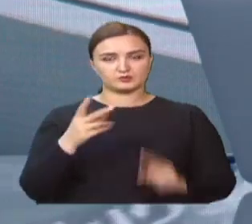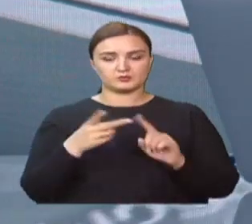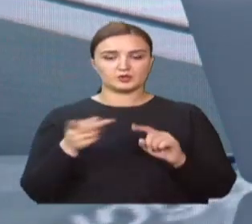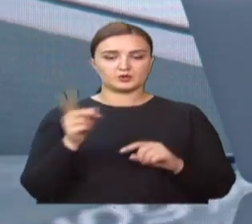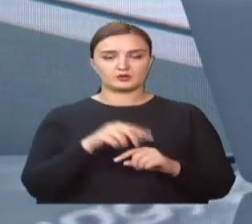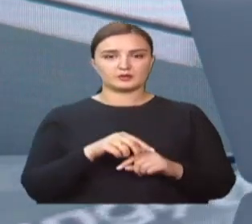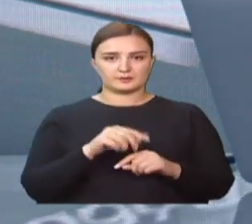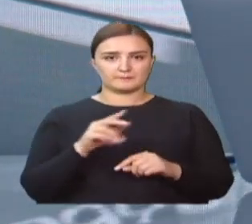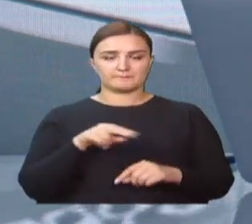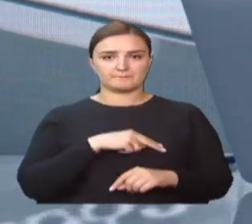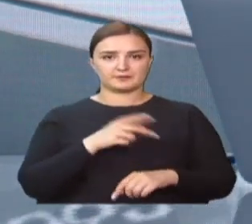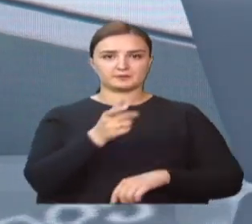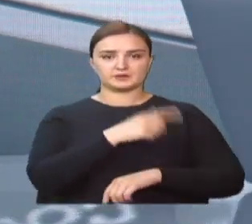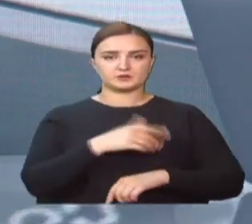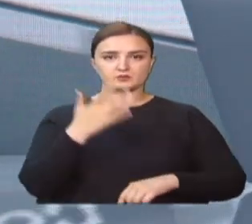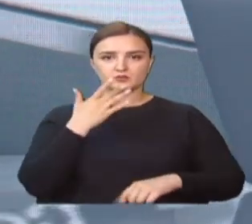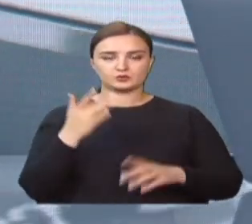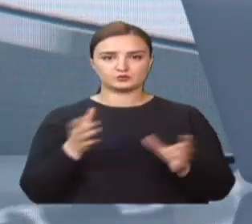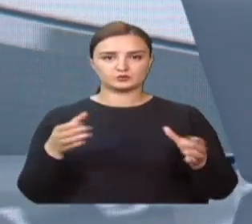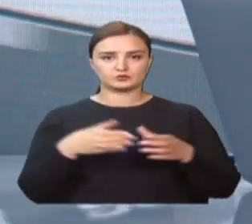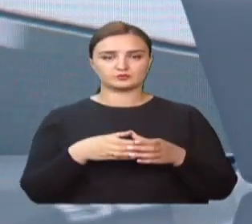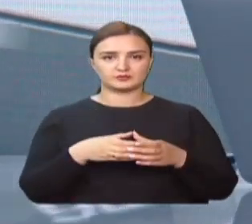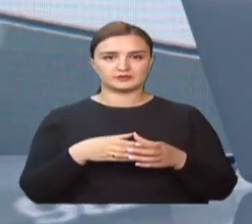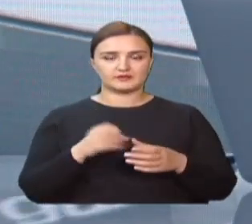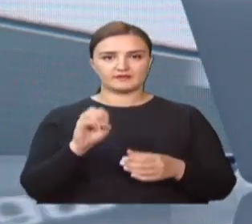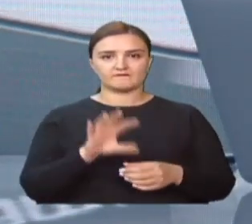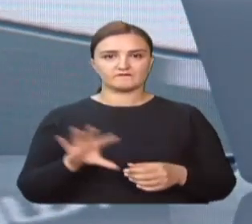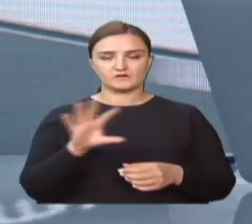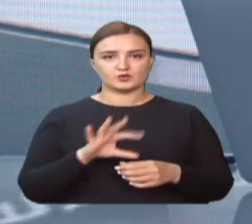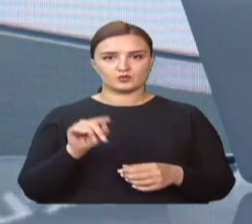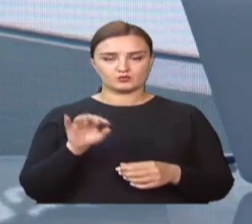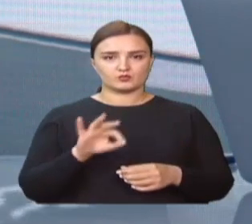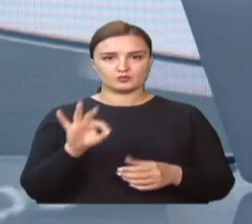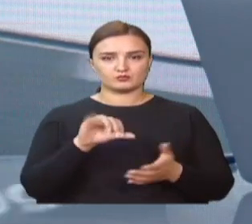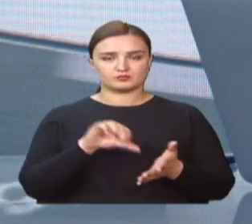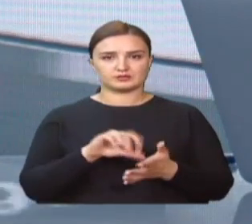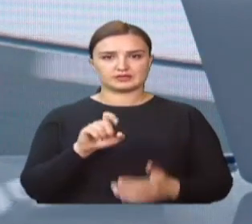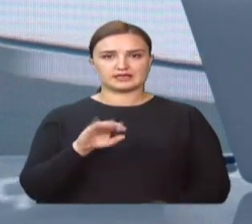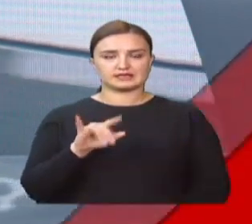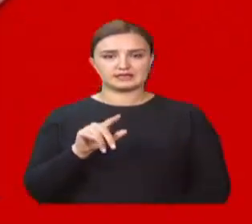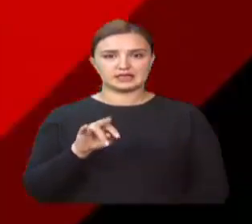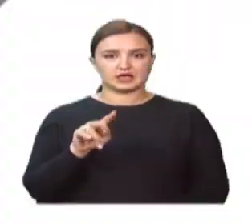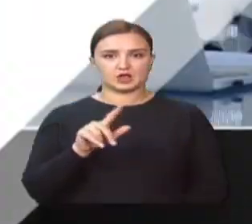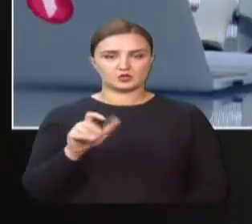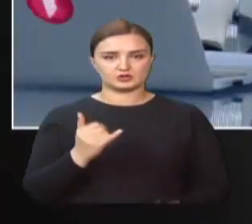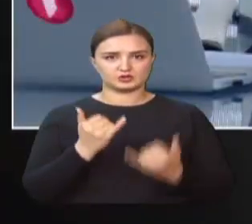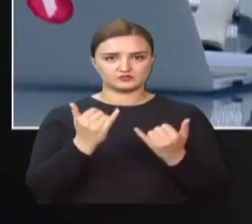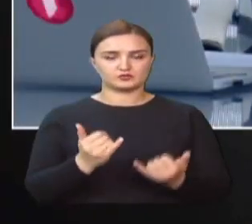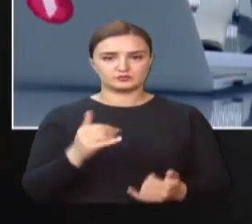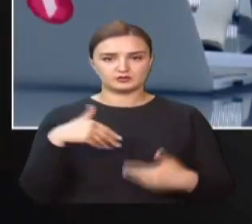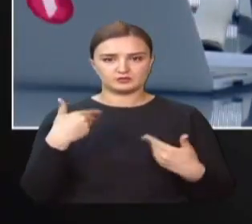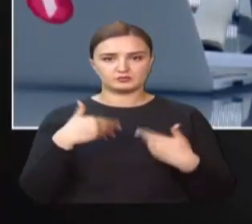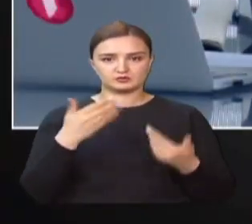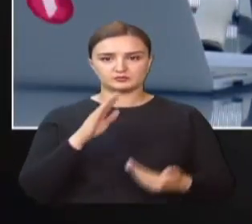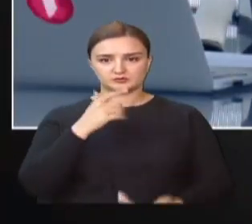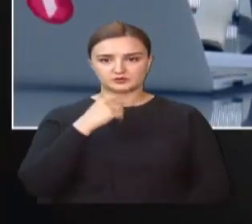პირდაპირ ეთერს პარლამენტის წევს პოლიტიკური ჯგუფი ევროოპტიმისტების წარმოადგენელ დეპუტატ ხატია დეკანოიძეს უთმობთ. გამარჯობა